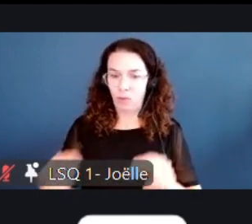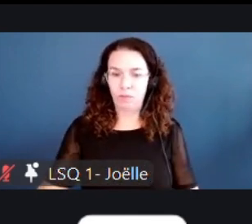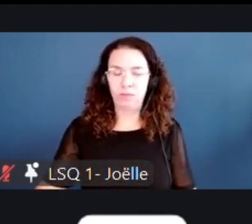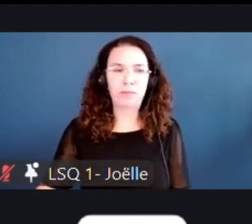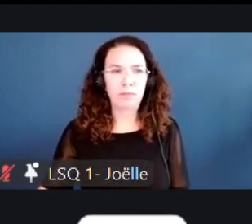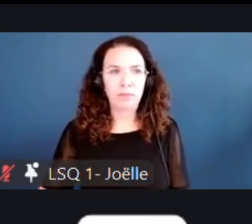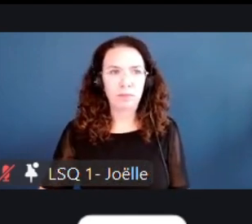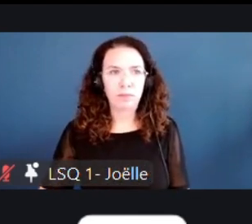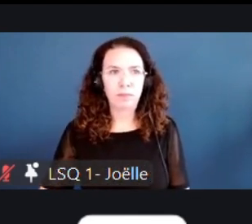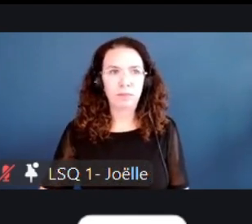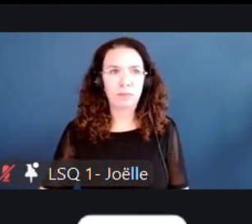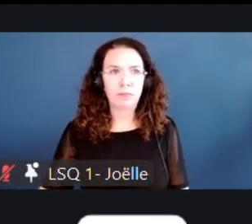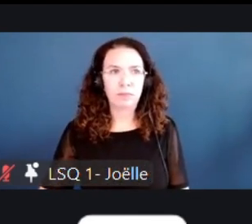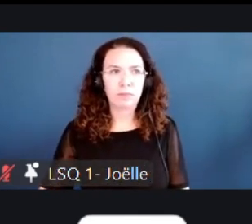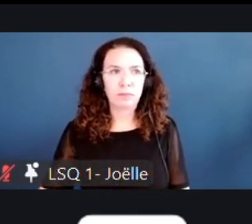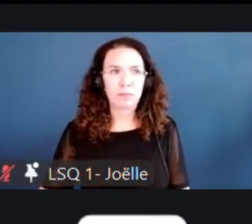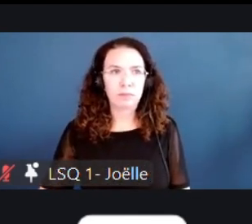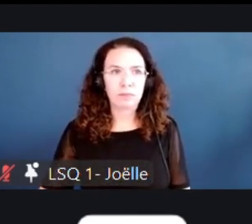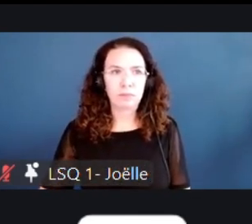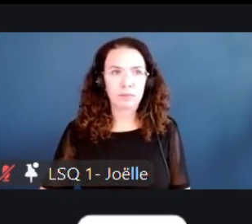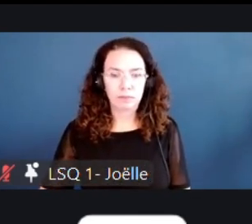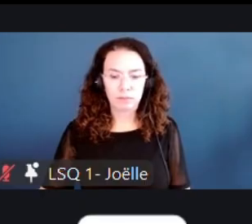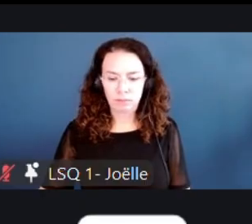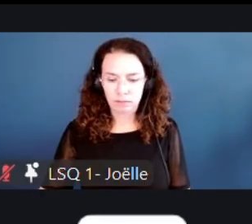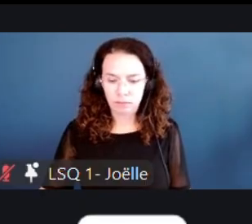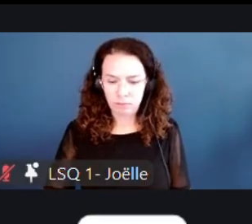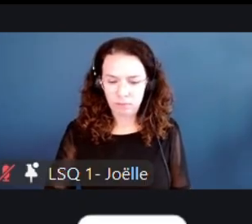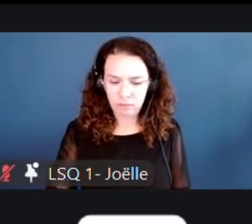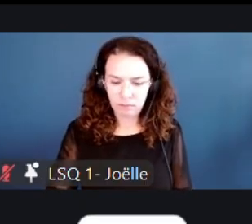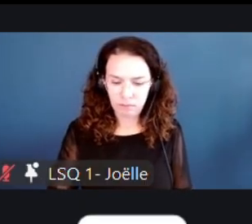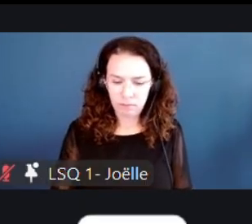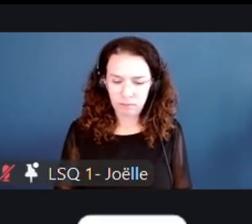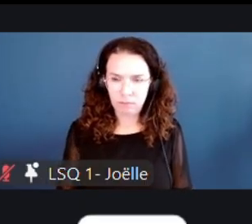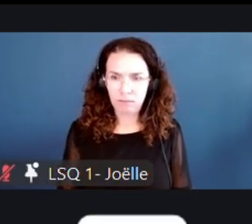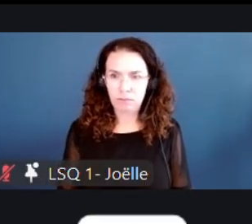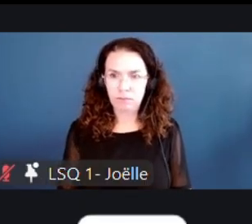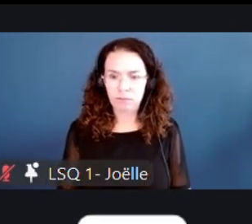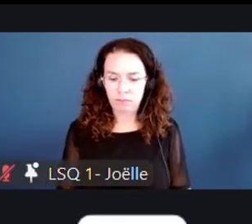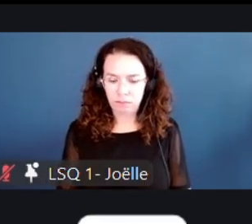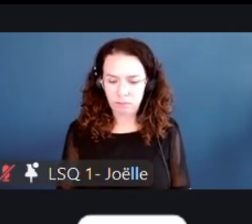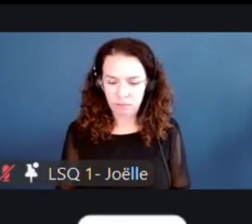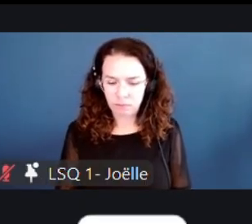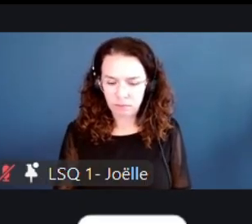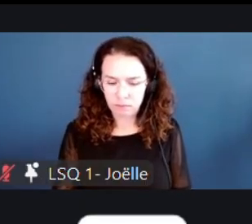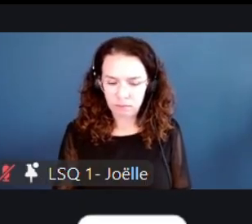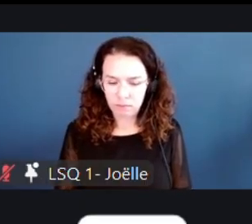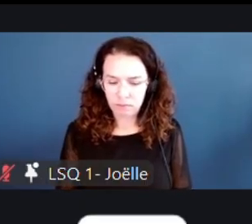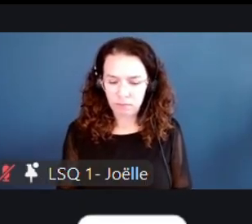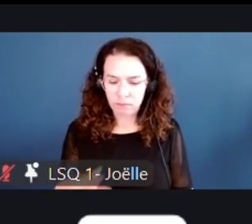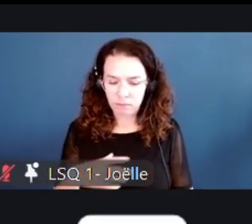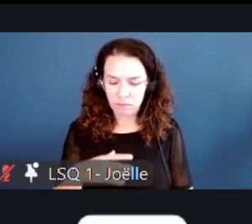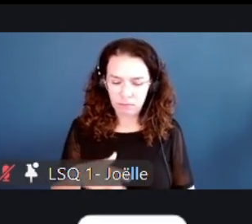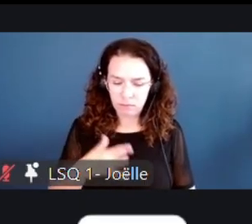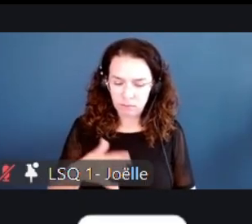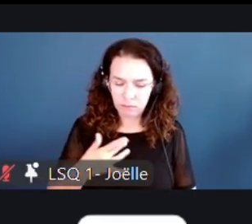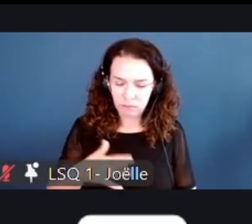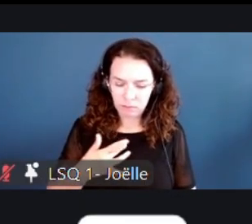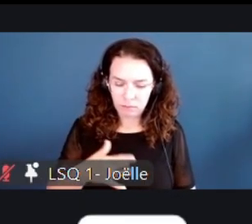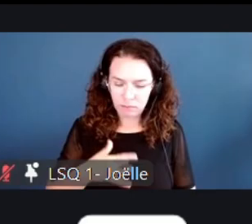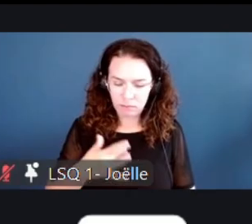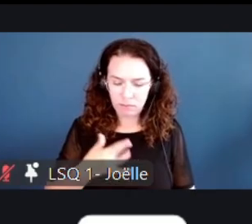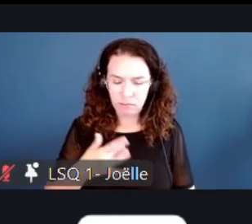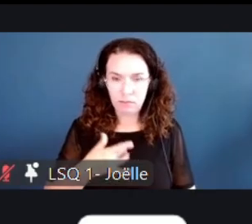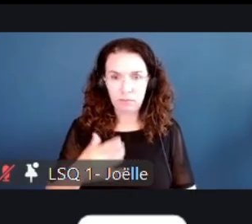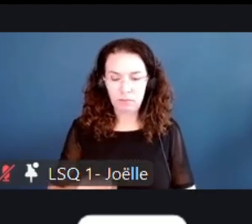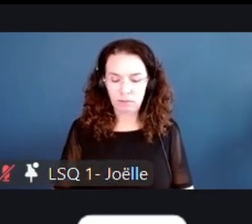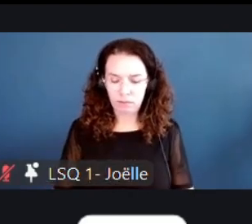terme. De plus, certaines personnes s'identifient comme de race LGBTQIA+, et ont un sentiment d'appartenance auprès de la communauté,